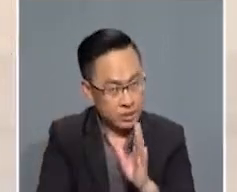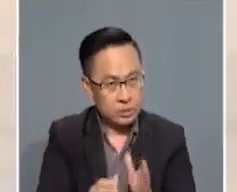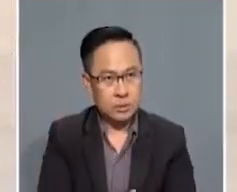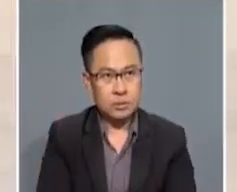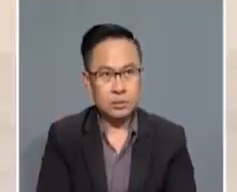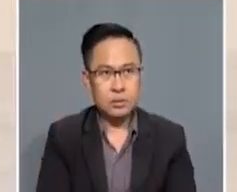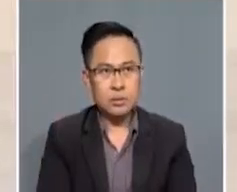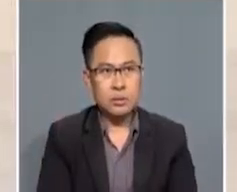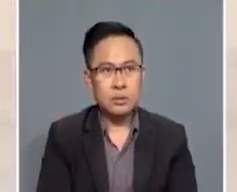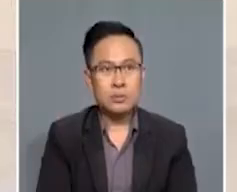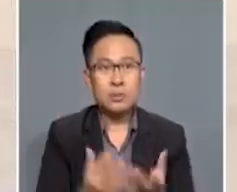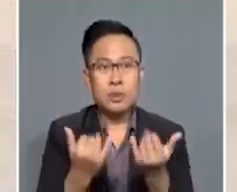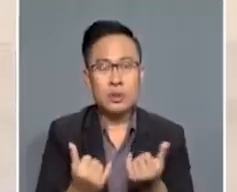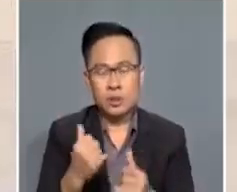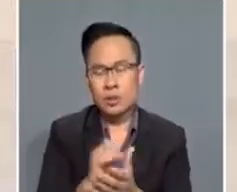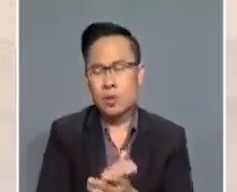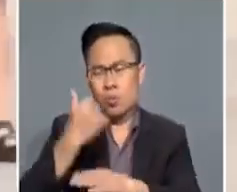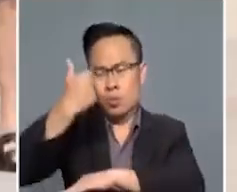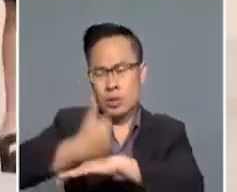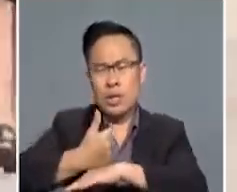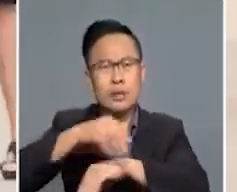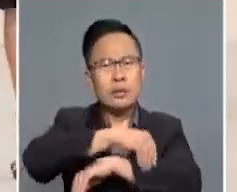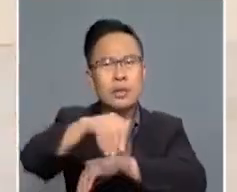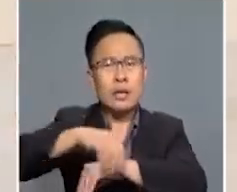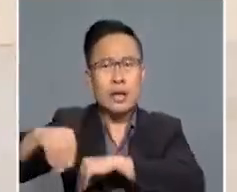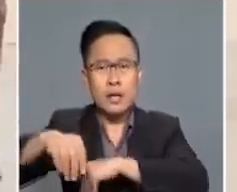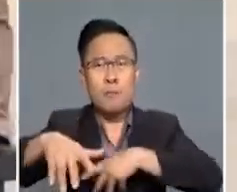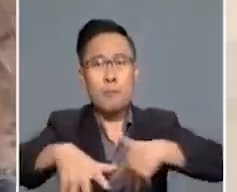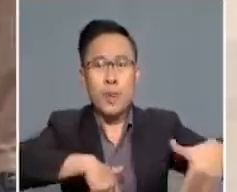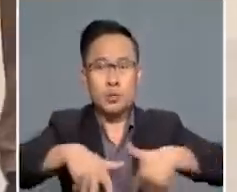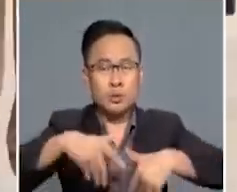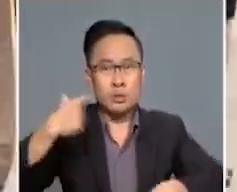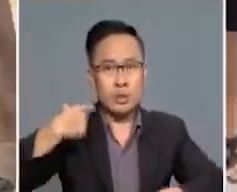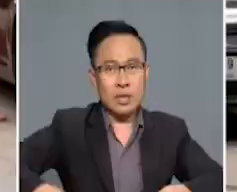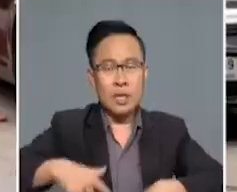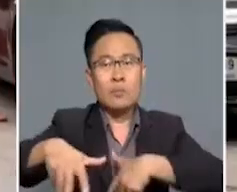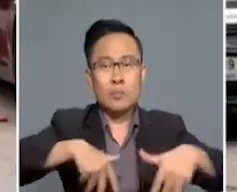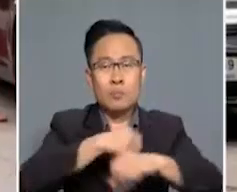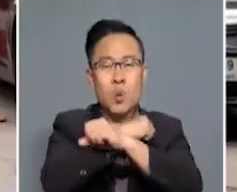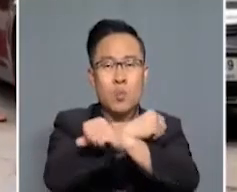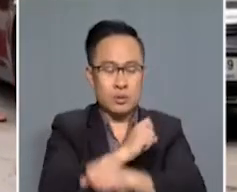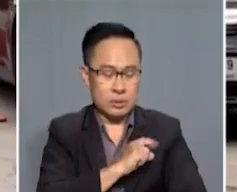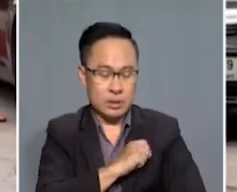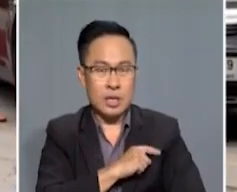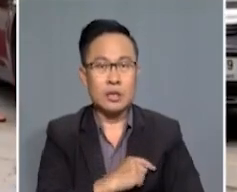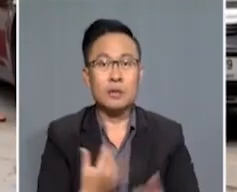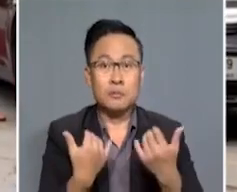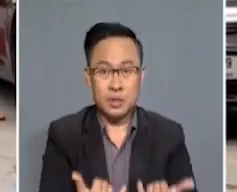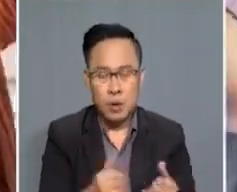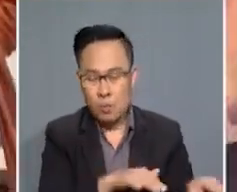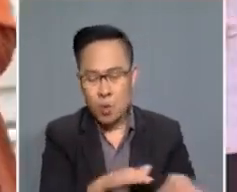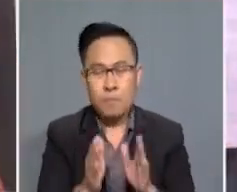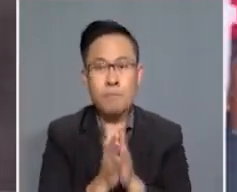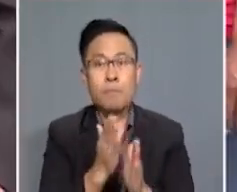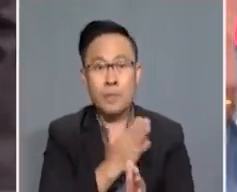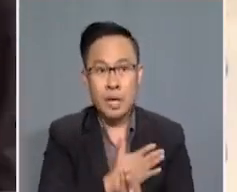นายวรกรพงษ์ธนากุลประธานเครือข่ายและประชาชนปกป้องพระพุทธศาสนานำทีมทนายและพระสงฆ์เดินทางเข้าร้อง